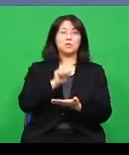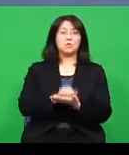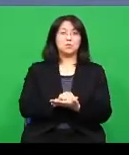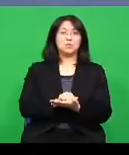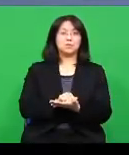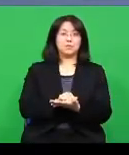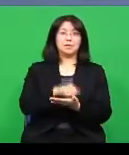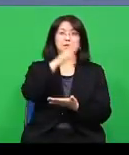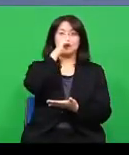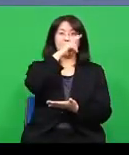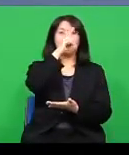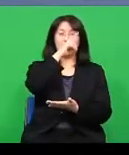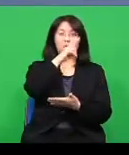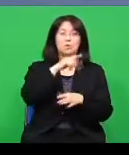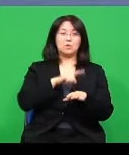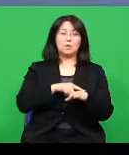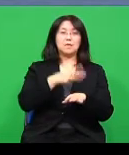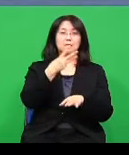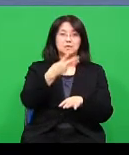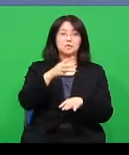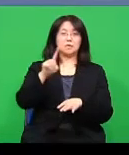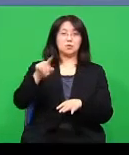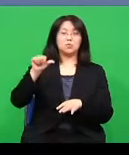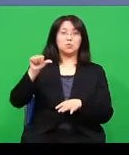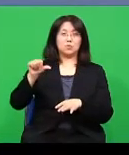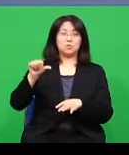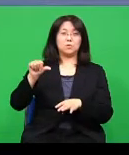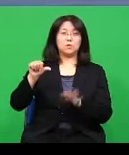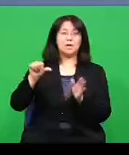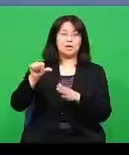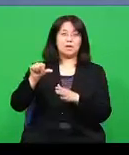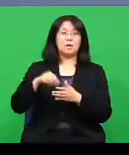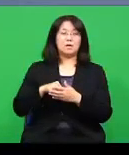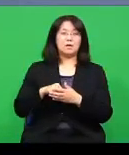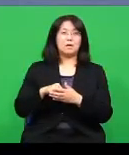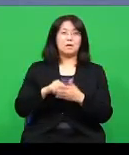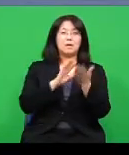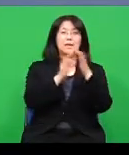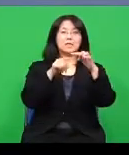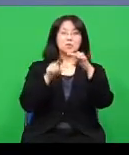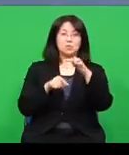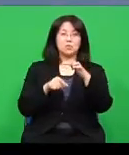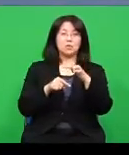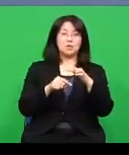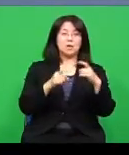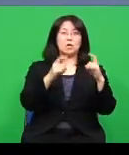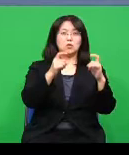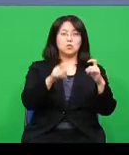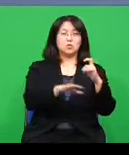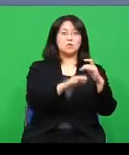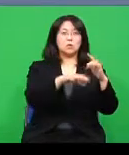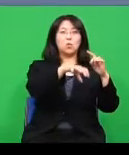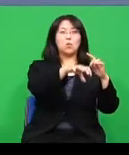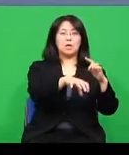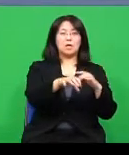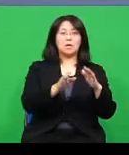16日日曜日のですね、午後15時35分から県庁及び富